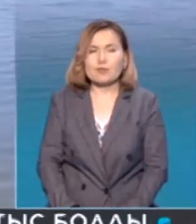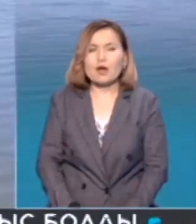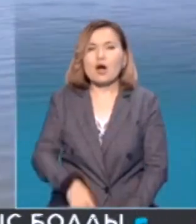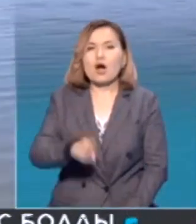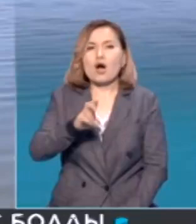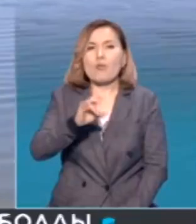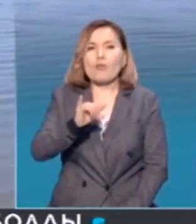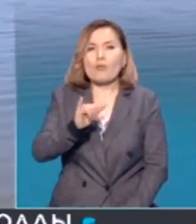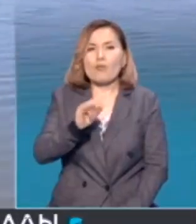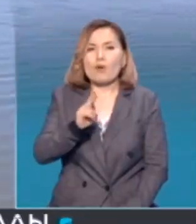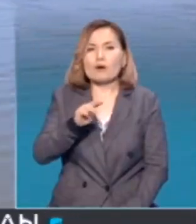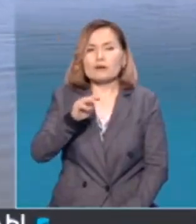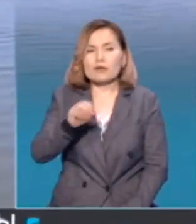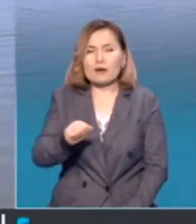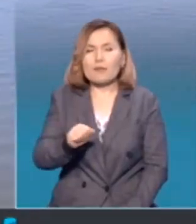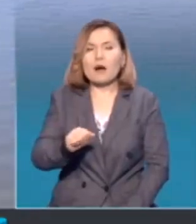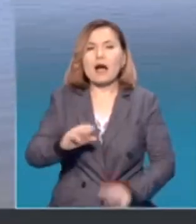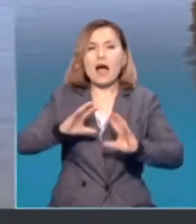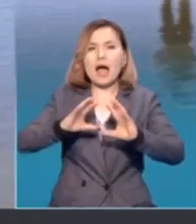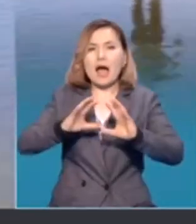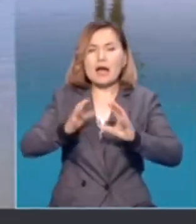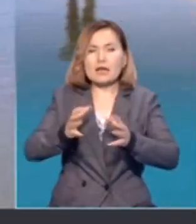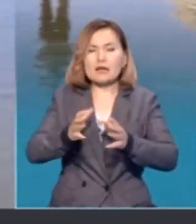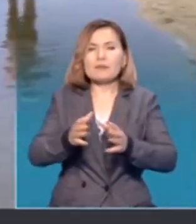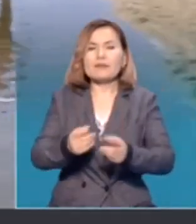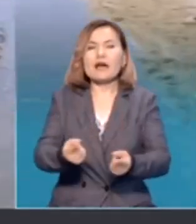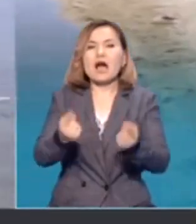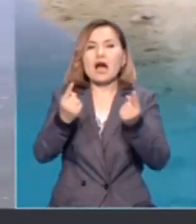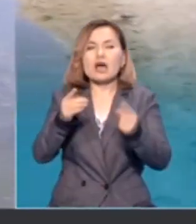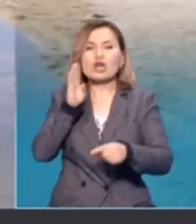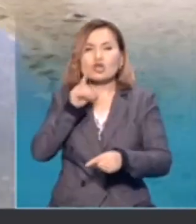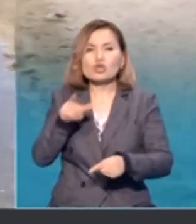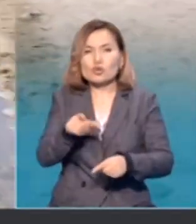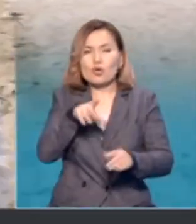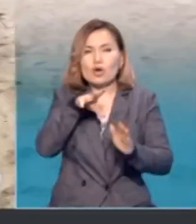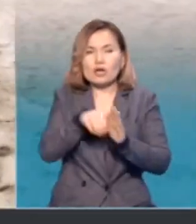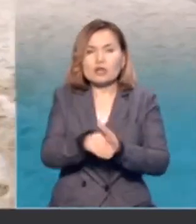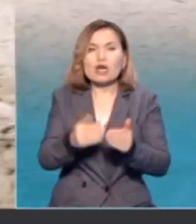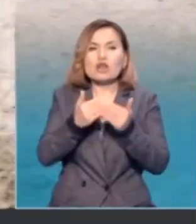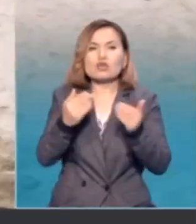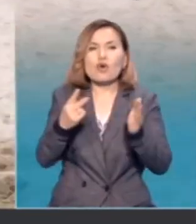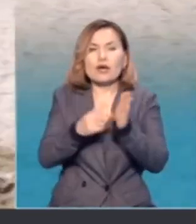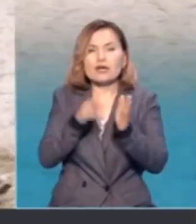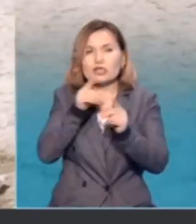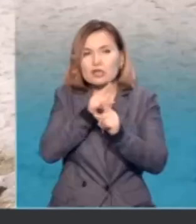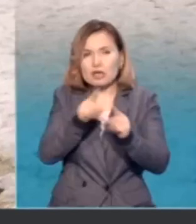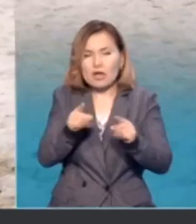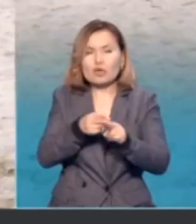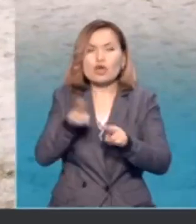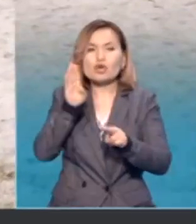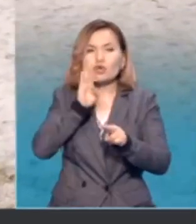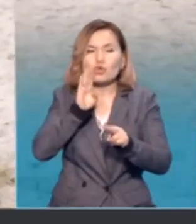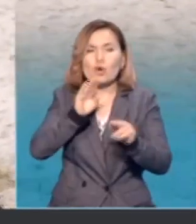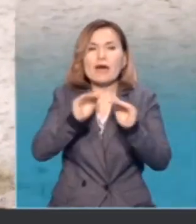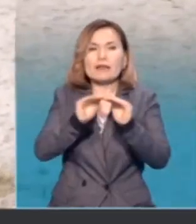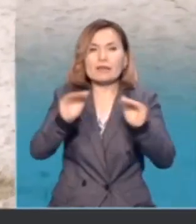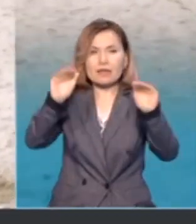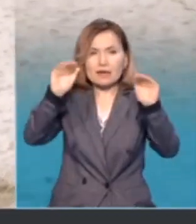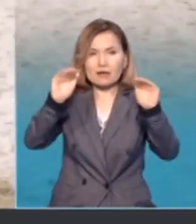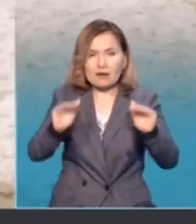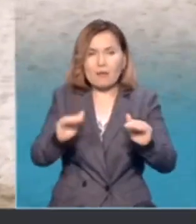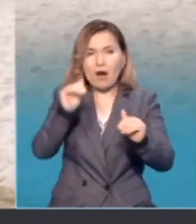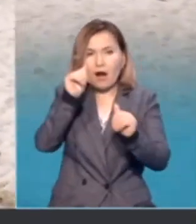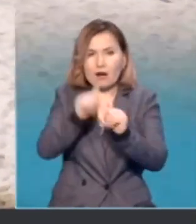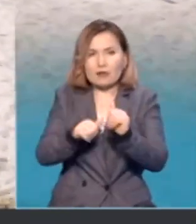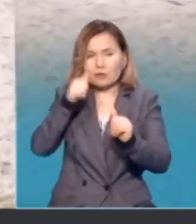Бұқтырма әлемдегі ең ірі 10 су қоймасының қатарында, дегенмен соңғы 7 жылда оның деңгейі айтарлықтай төмендеп